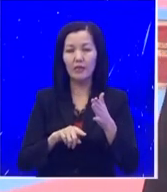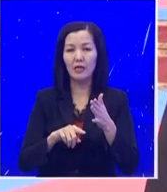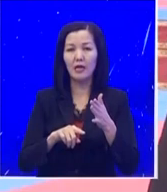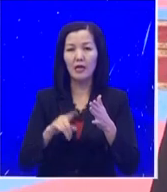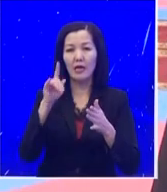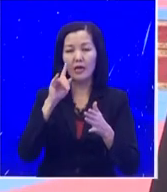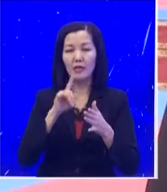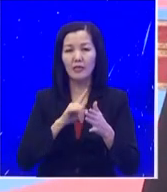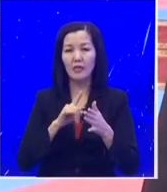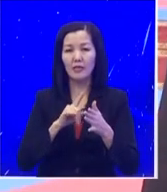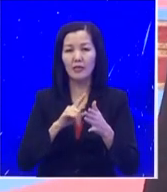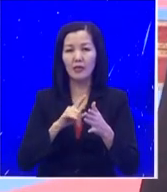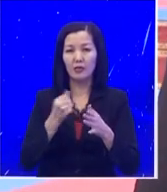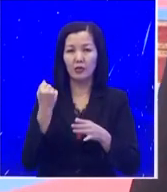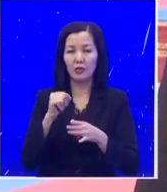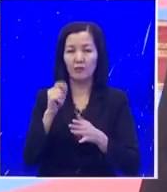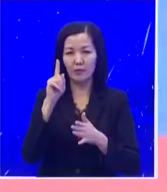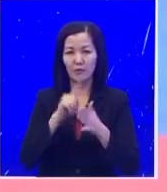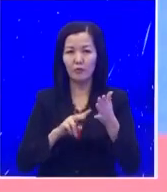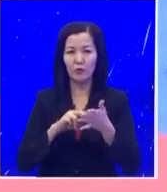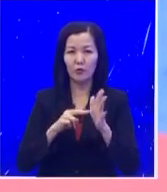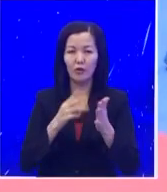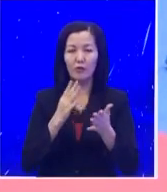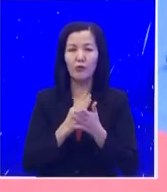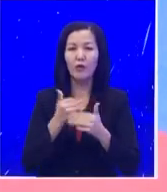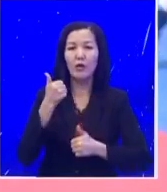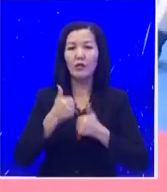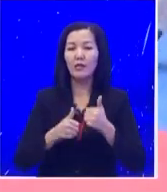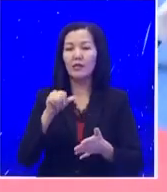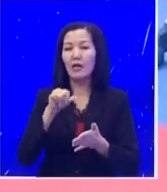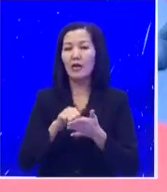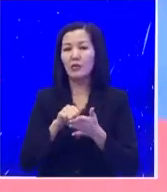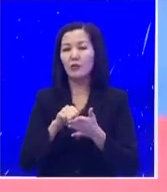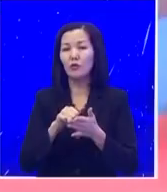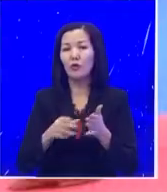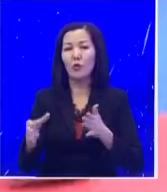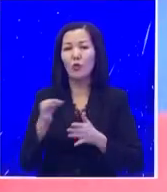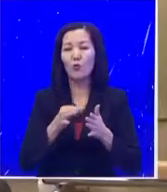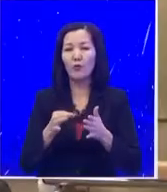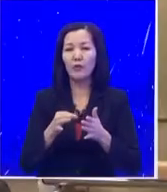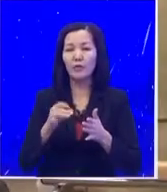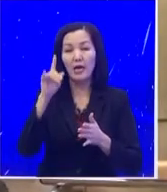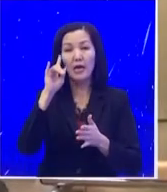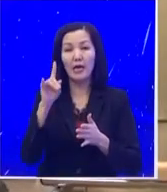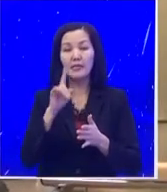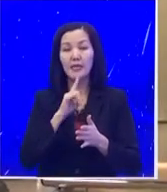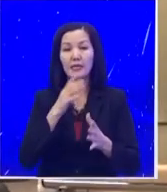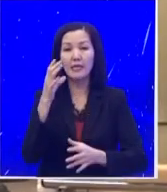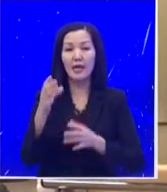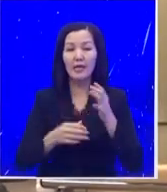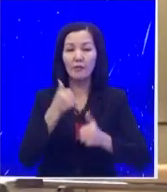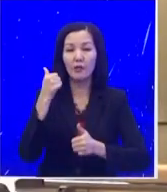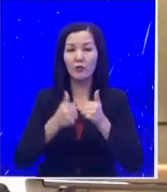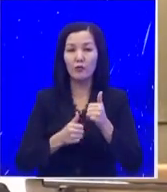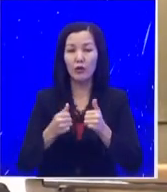жарыста жүлделі орын аламыз деп жоспарлап отырмыз. Жарысқа қатысушылар арасында облыс қана емес. Қазақстан мен әлемдік додада